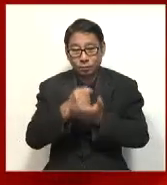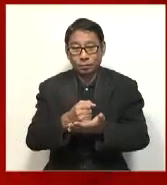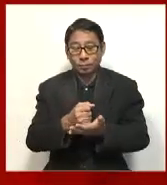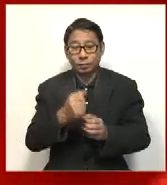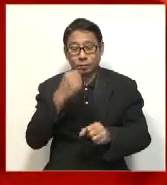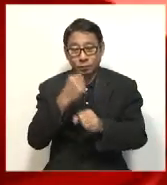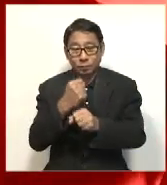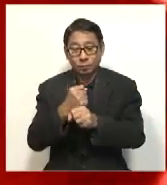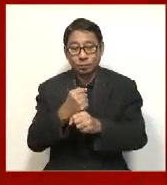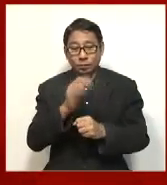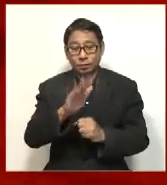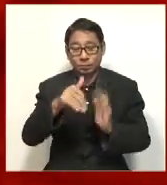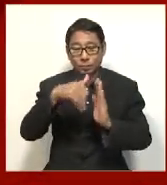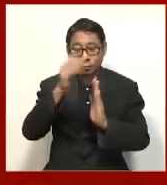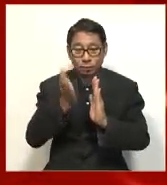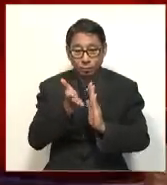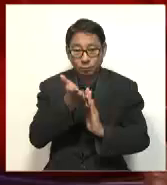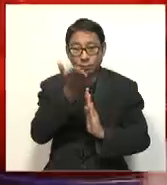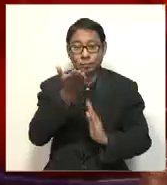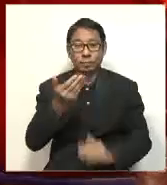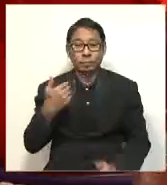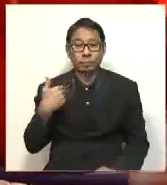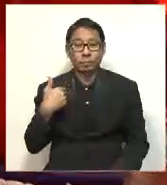มเนียมปฏิบัติของล้านนา